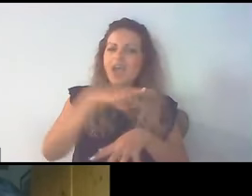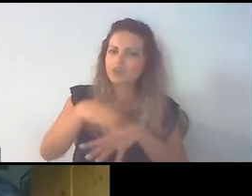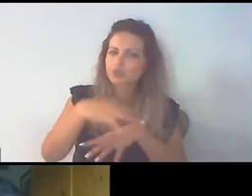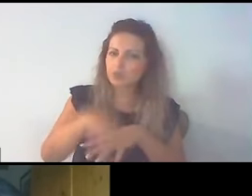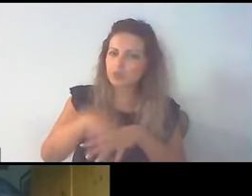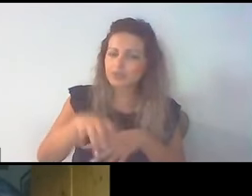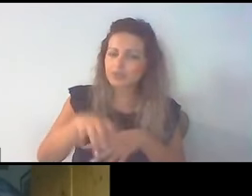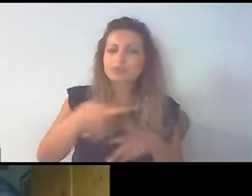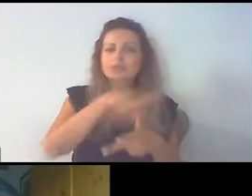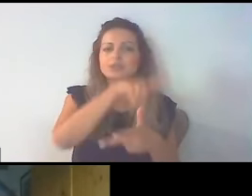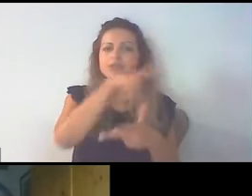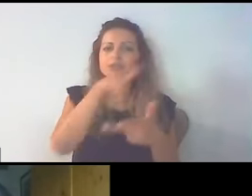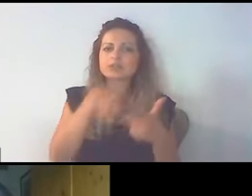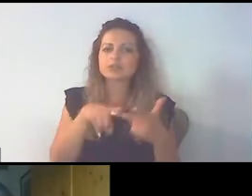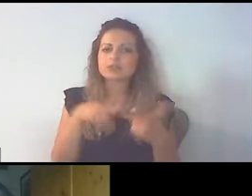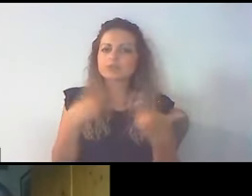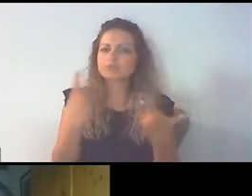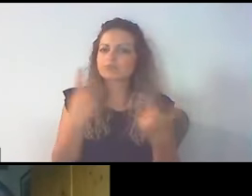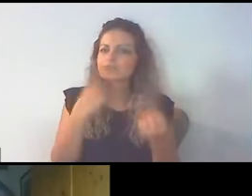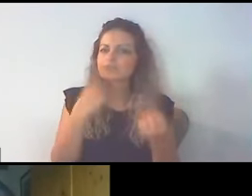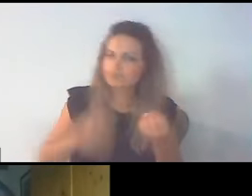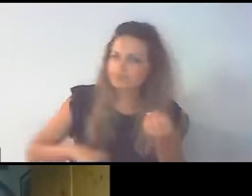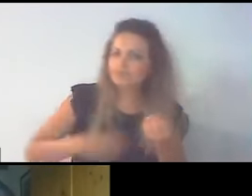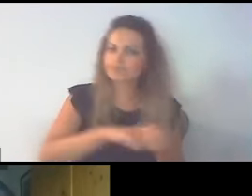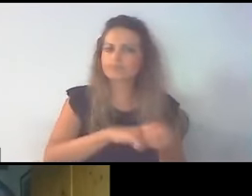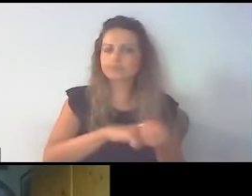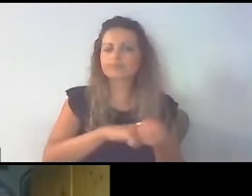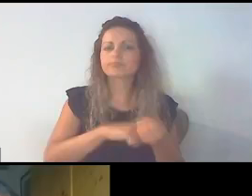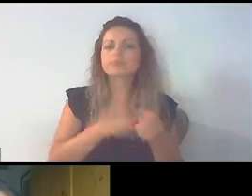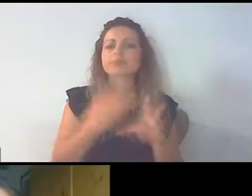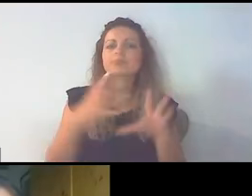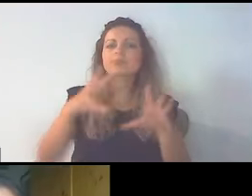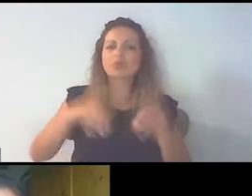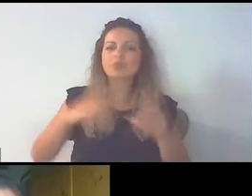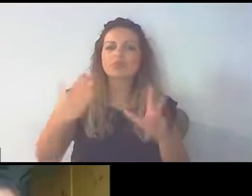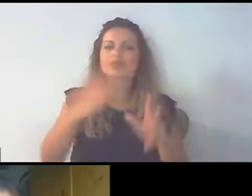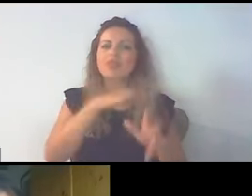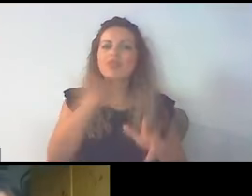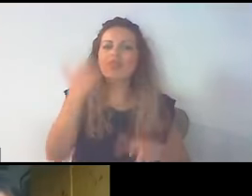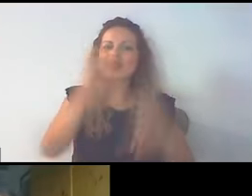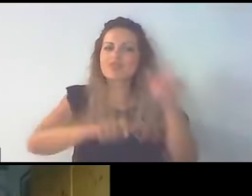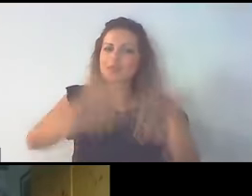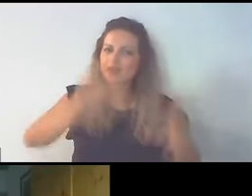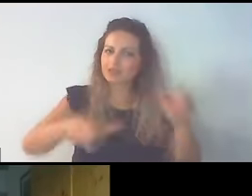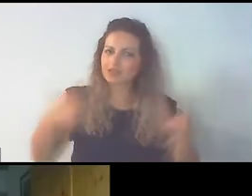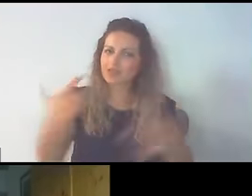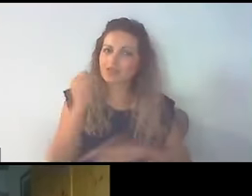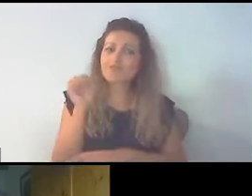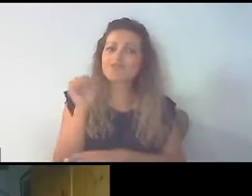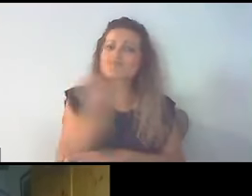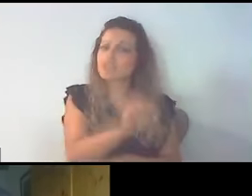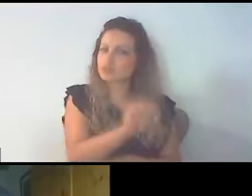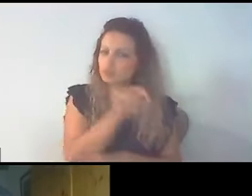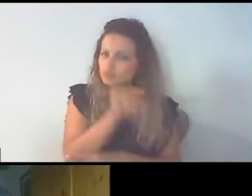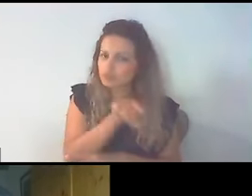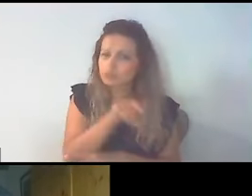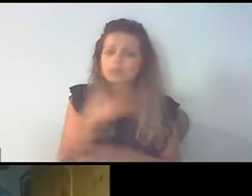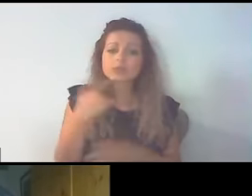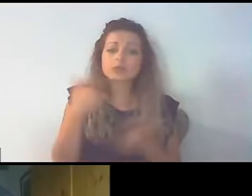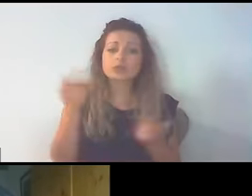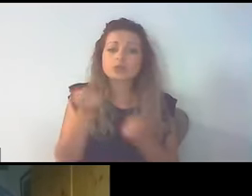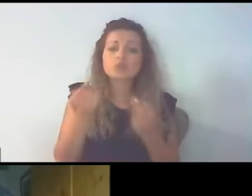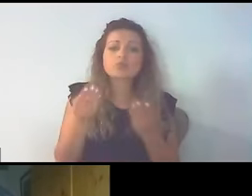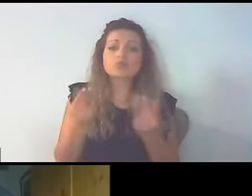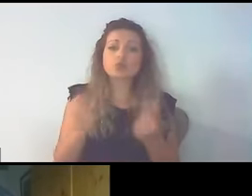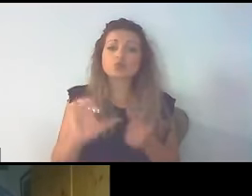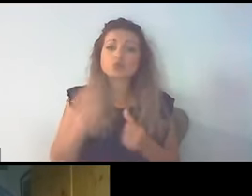συνειδητοποίησης του προβλήματος, αλλά και της υποστήριξης στα θύματα του βιασμού. Και να το κάνουν αυτό ακούγοντας τις ίδιες τις